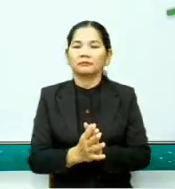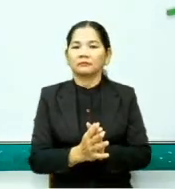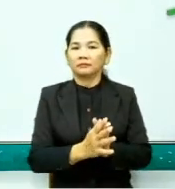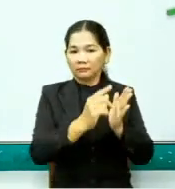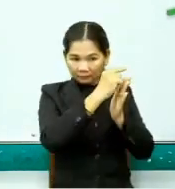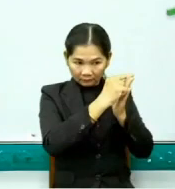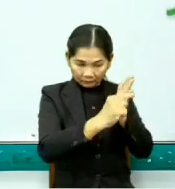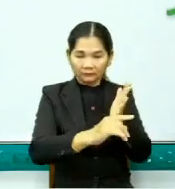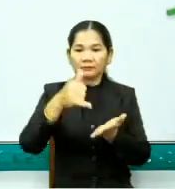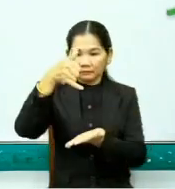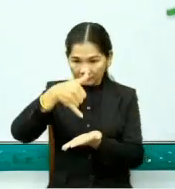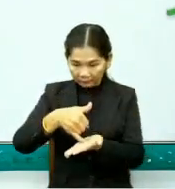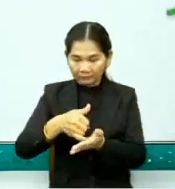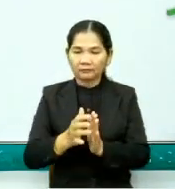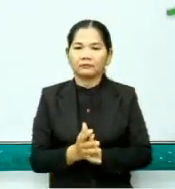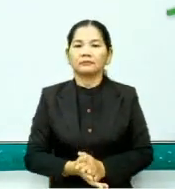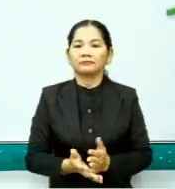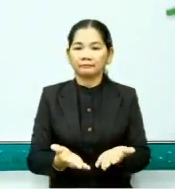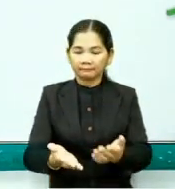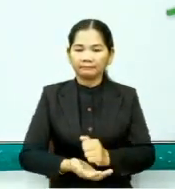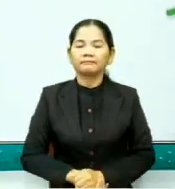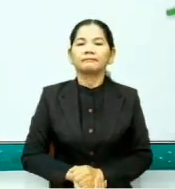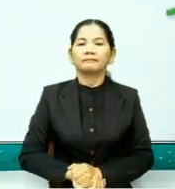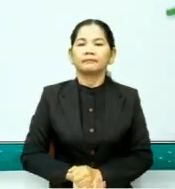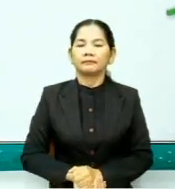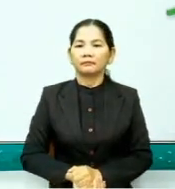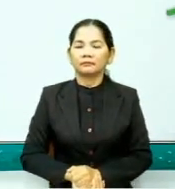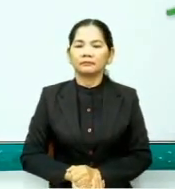chương mê riêng dưỡng thằng ngày ní nà con